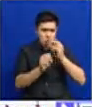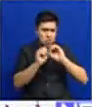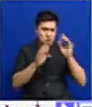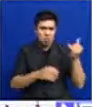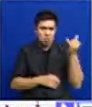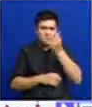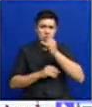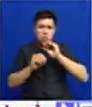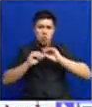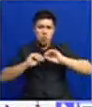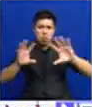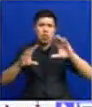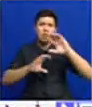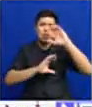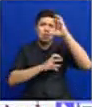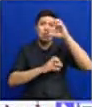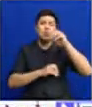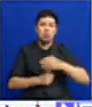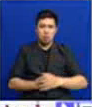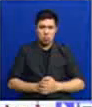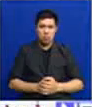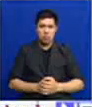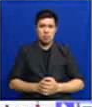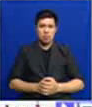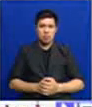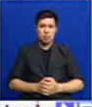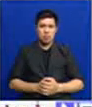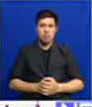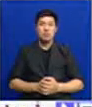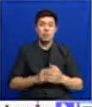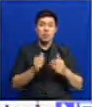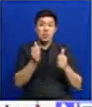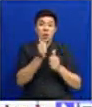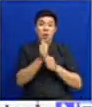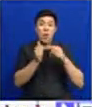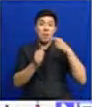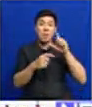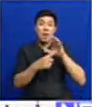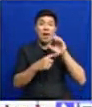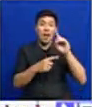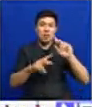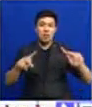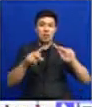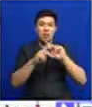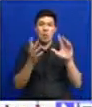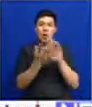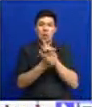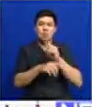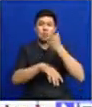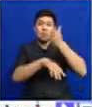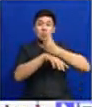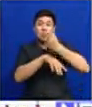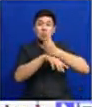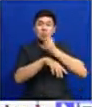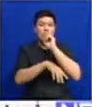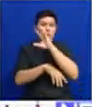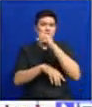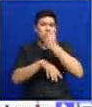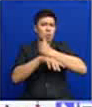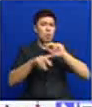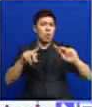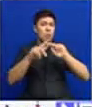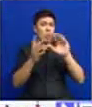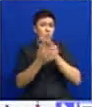าพยนตร์จะเข้าฉายด้านรองปลัดกระทรวงวัฒนธรรมระบุว่ารัฐมนตรีว่าการกระทรวงวัฒนธรรมได้กำ